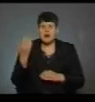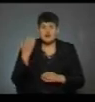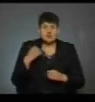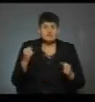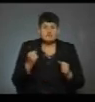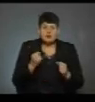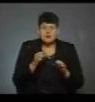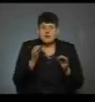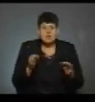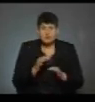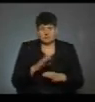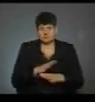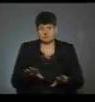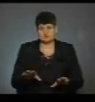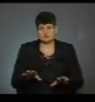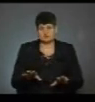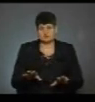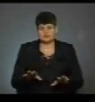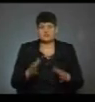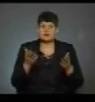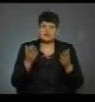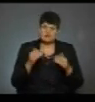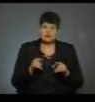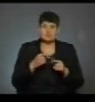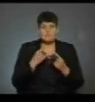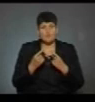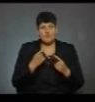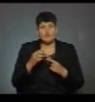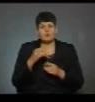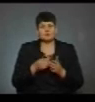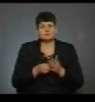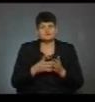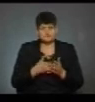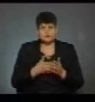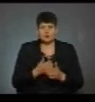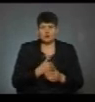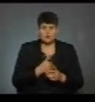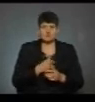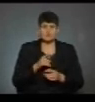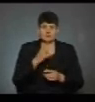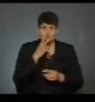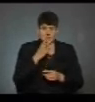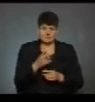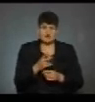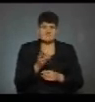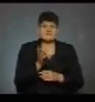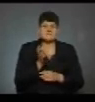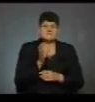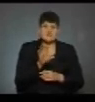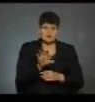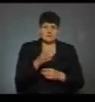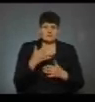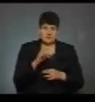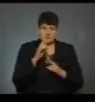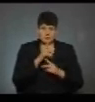взимку ніколи, звичайно, не допускали. Давайте все-таки ми поговоримо про тариф. Хочу, щоб ми подивилися ще раз на інформацію, яку вже